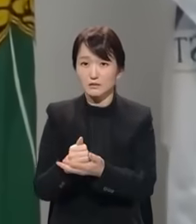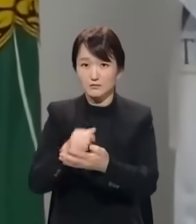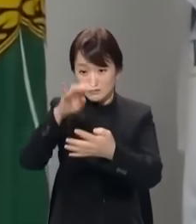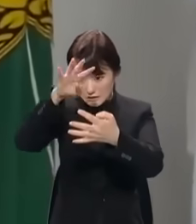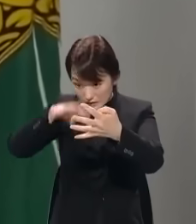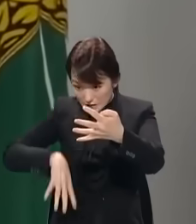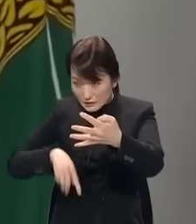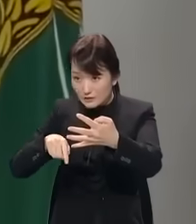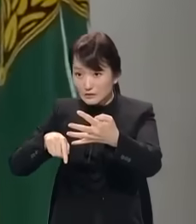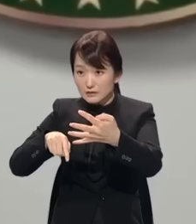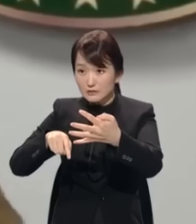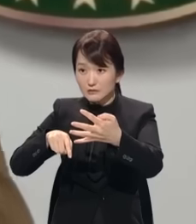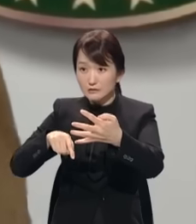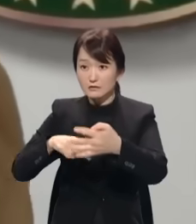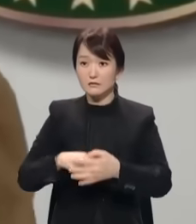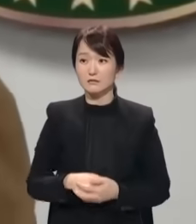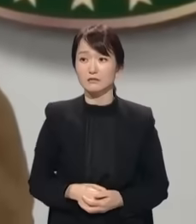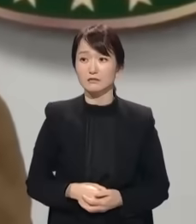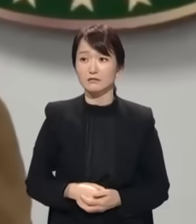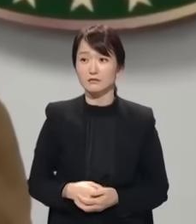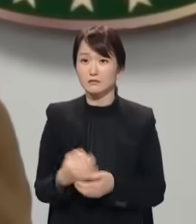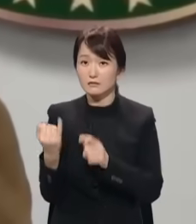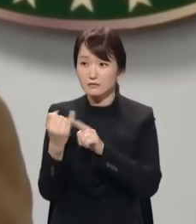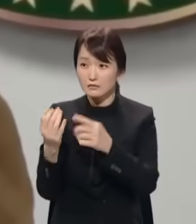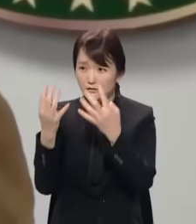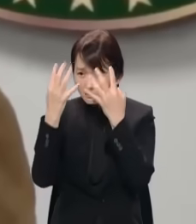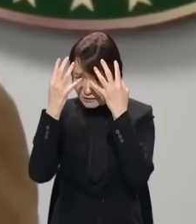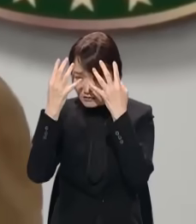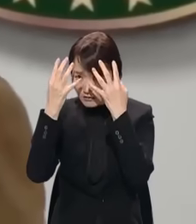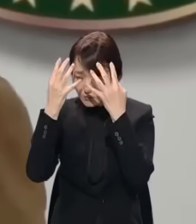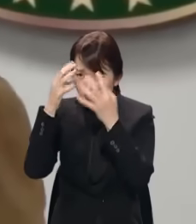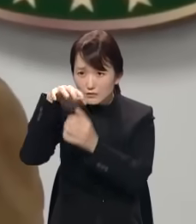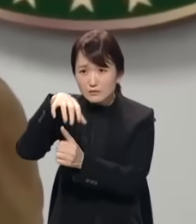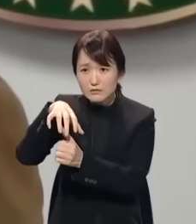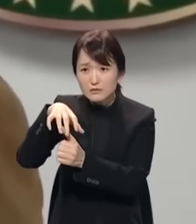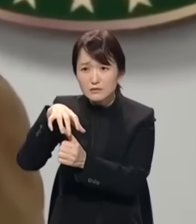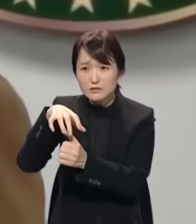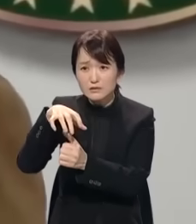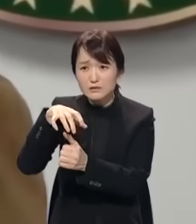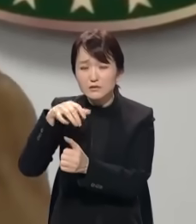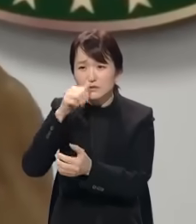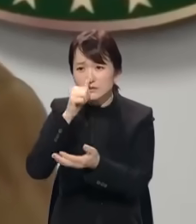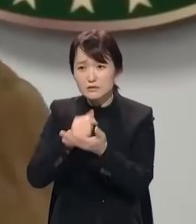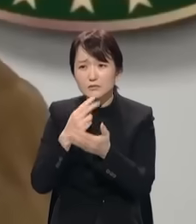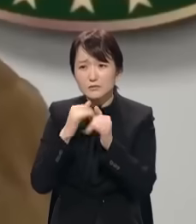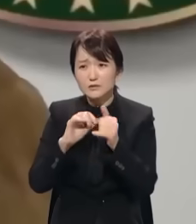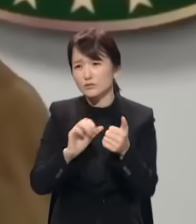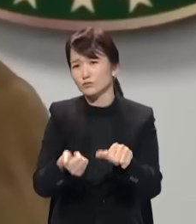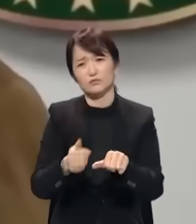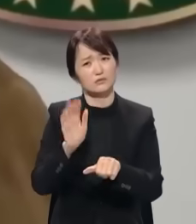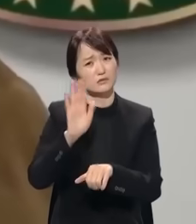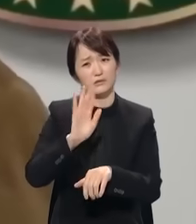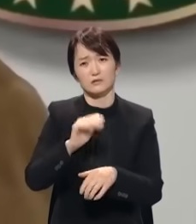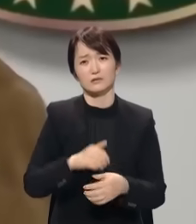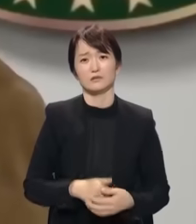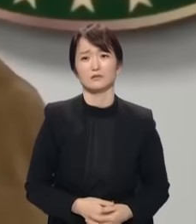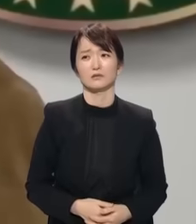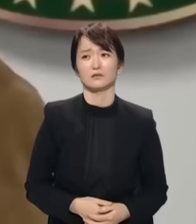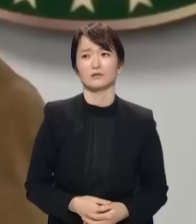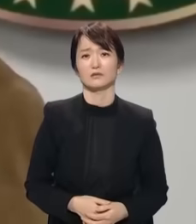is her criminal history. If this person would have been in jail, I would not have two dead innocent